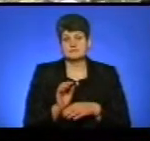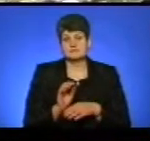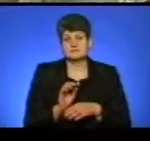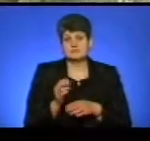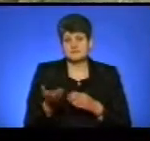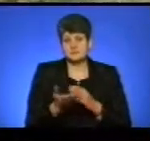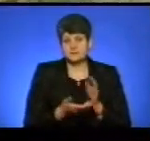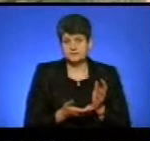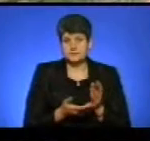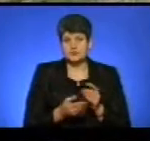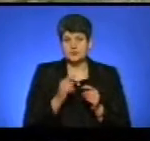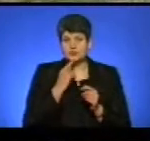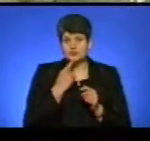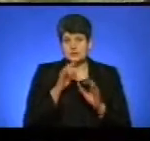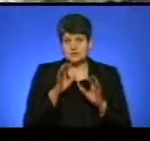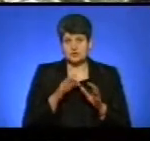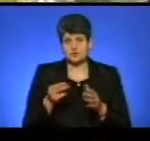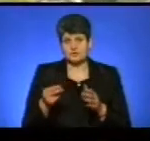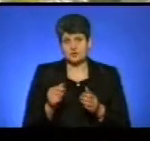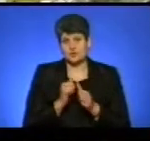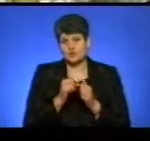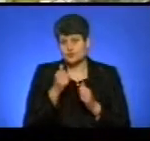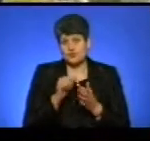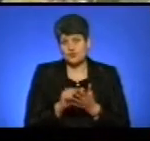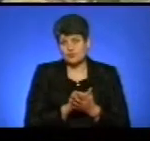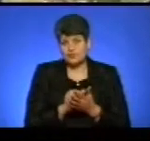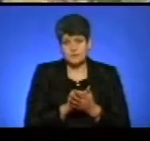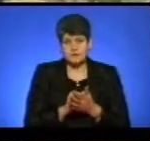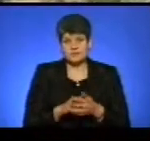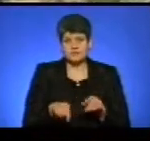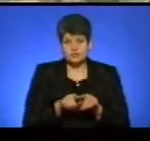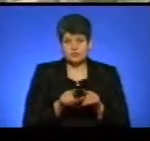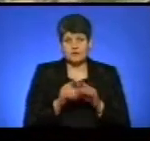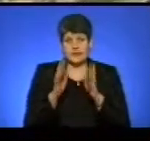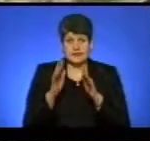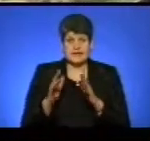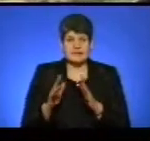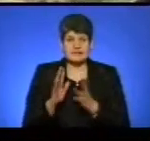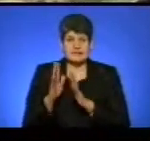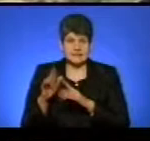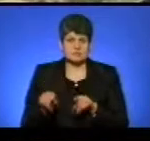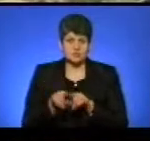трудно. Законно виписуємо кожен рік документи в одному і тому самому лісництві, так що